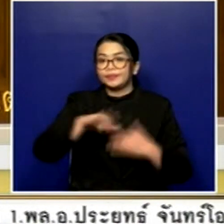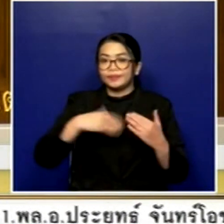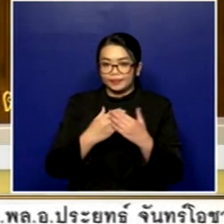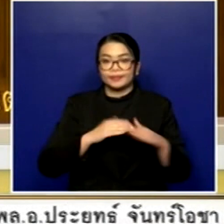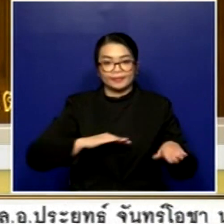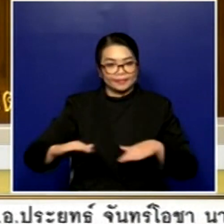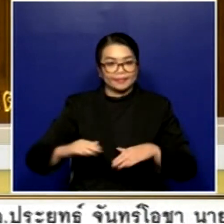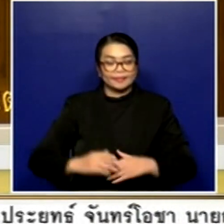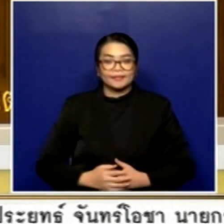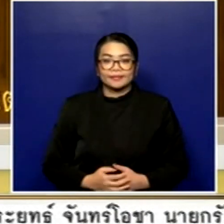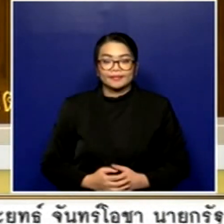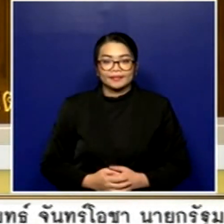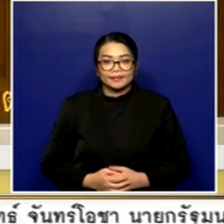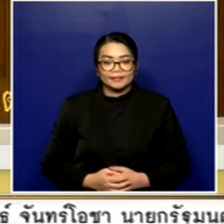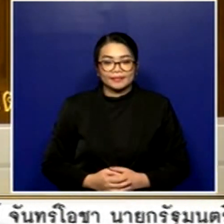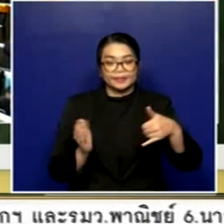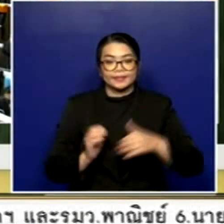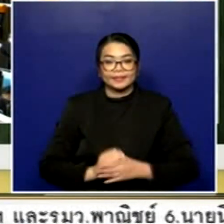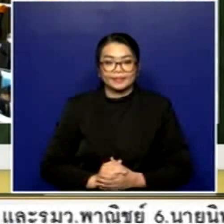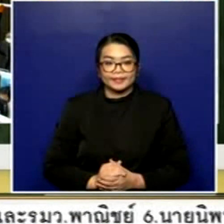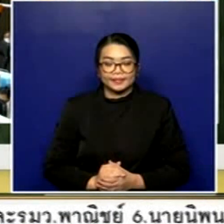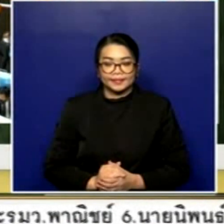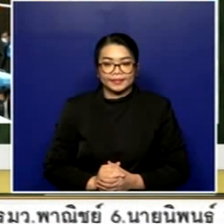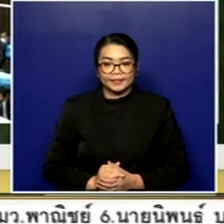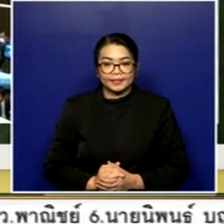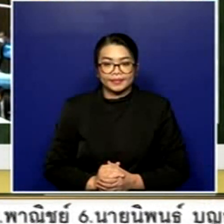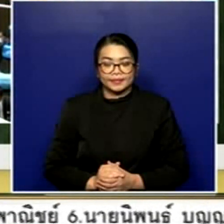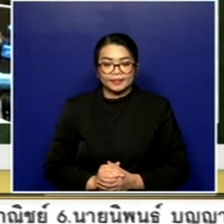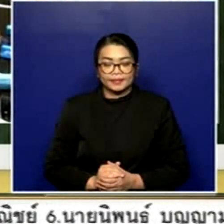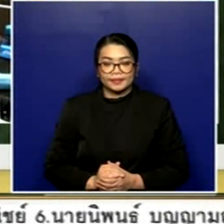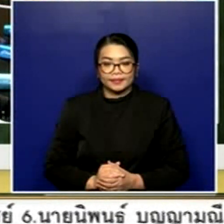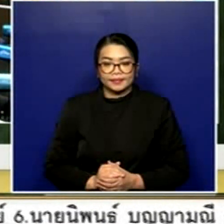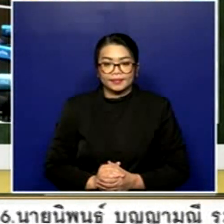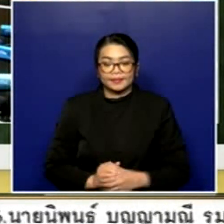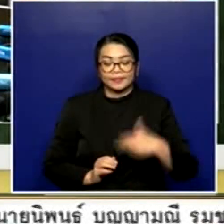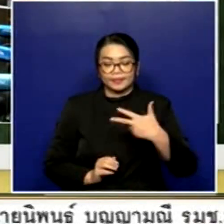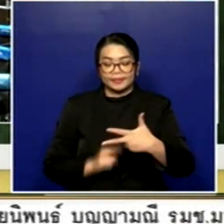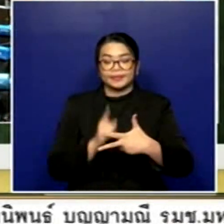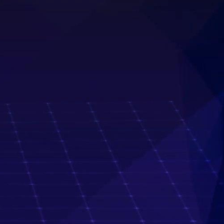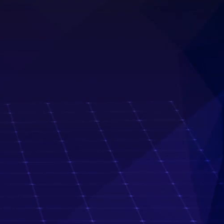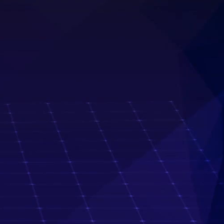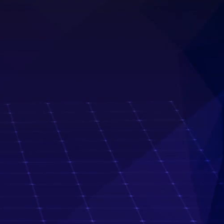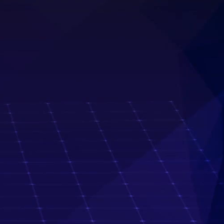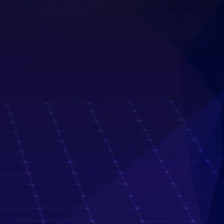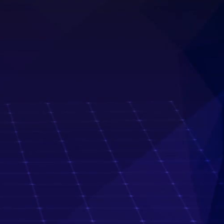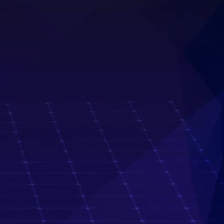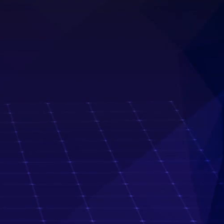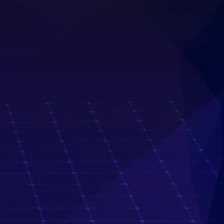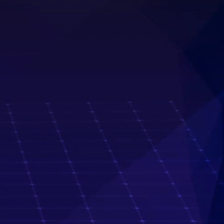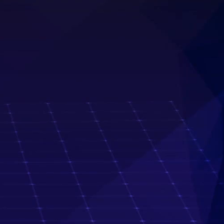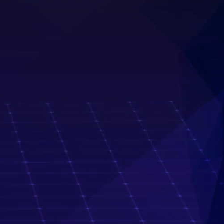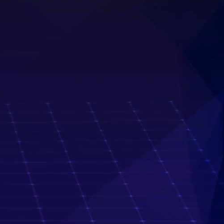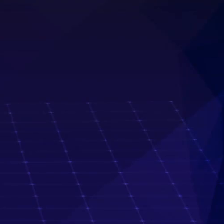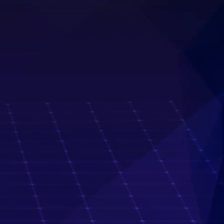ถ้าไปดูนี่นะครับปรากฏว่ามีเสียงที่มาจากฝั่งของฝ่ายค้านไป